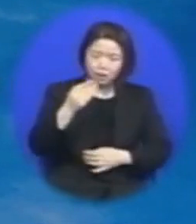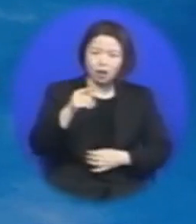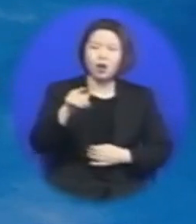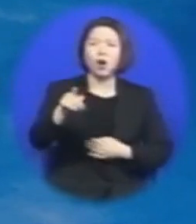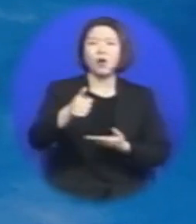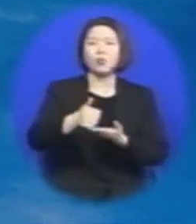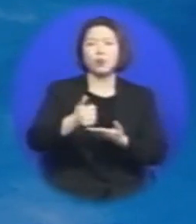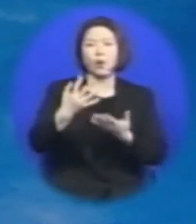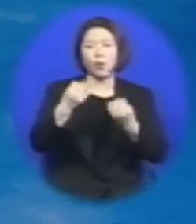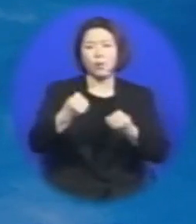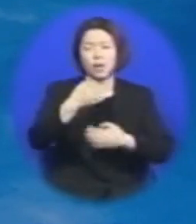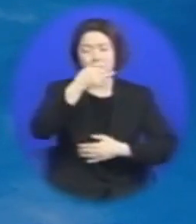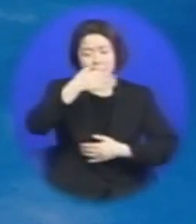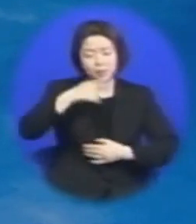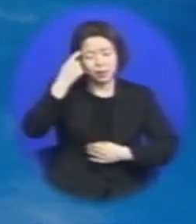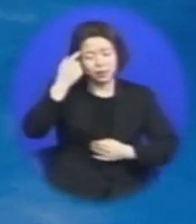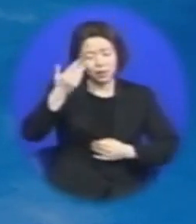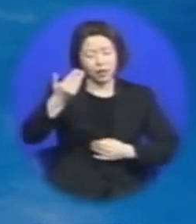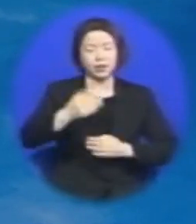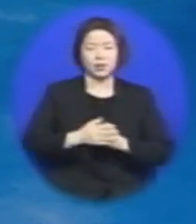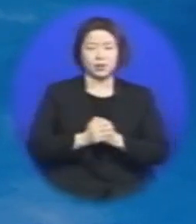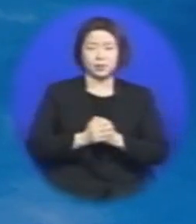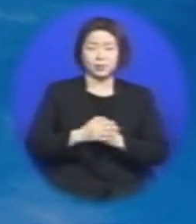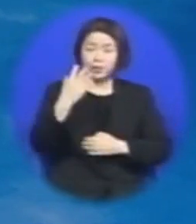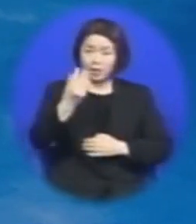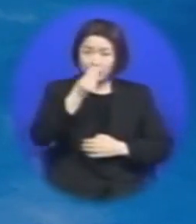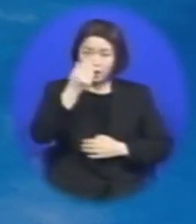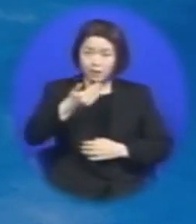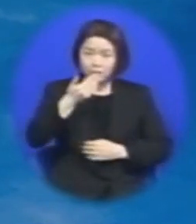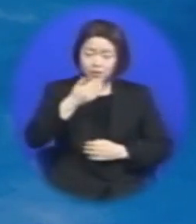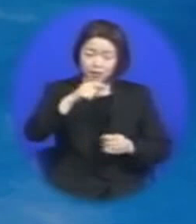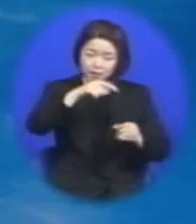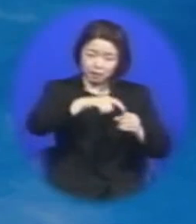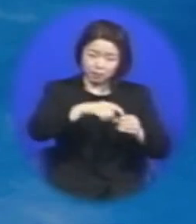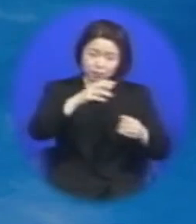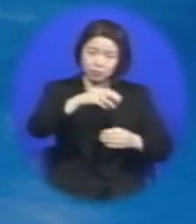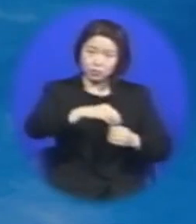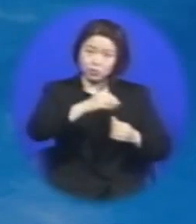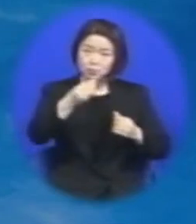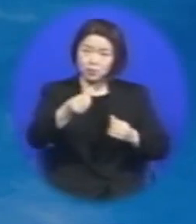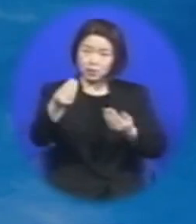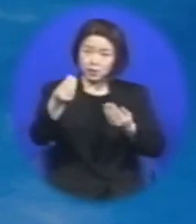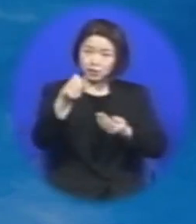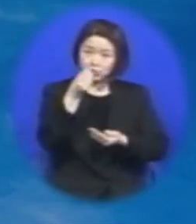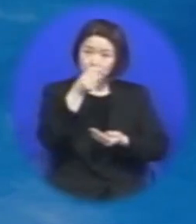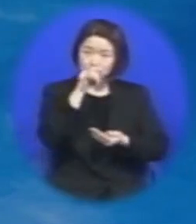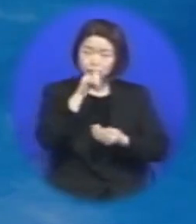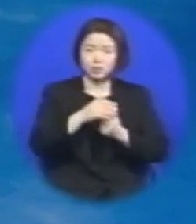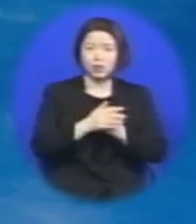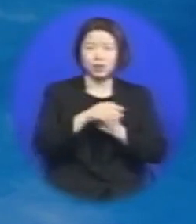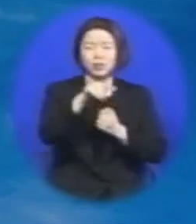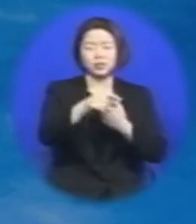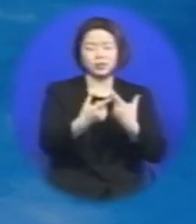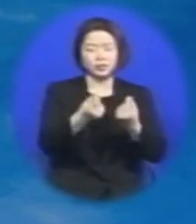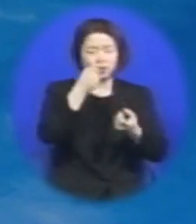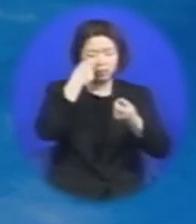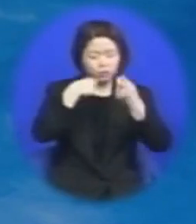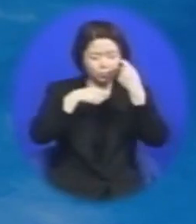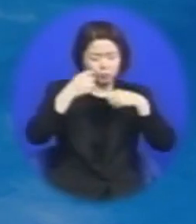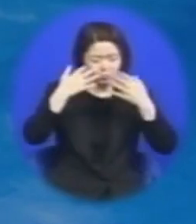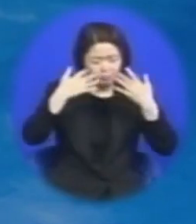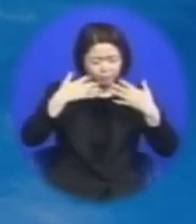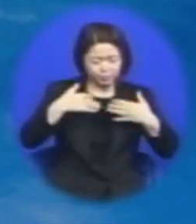힘든 일이겠는가 성찬 떡을 받아 들었는데 그렇게 눈물이 쏟아지는